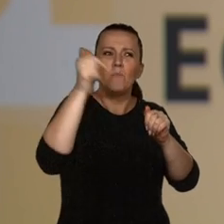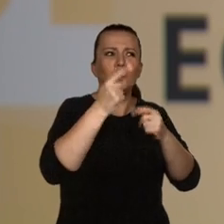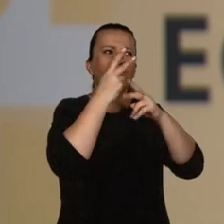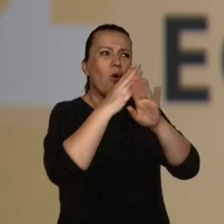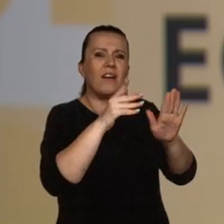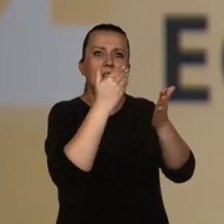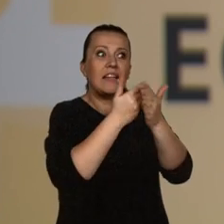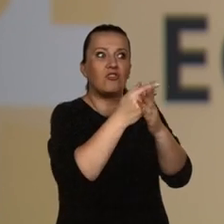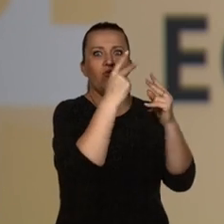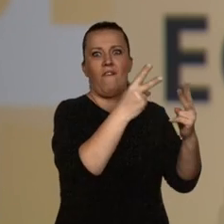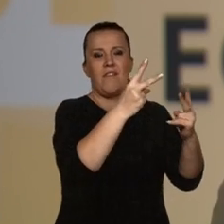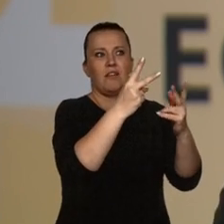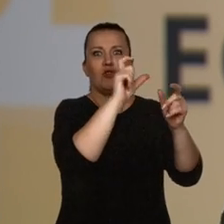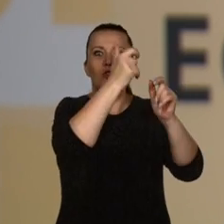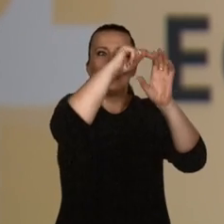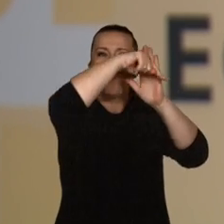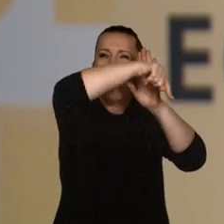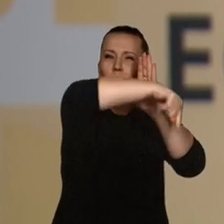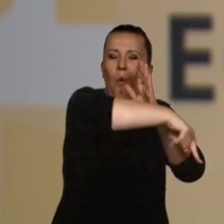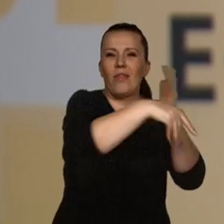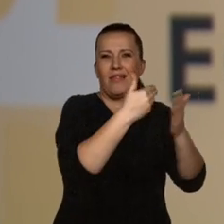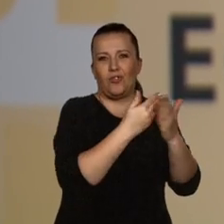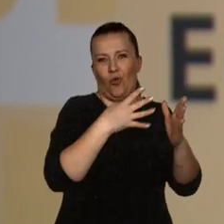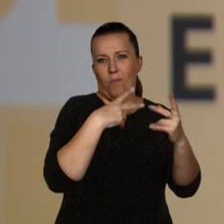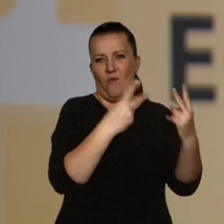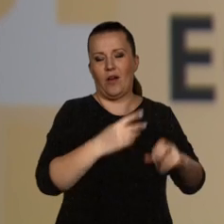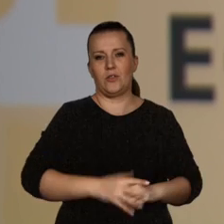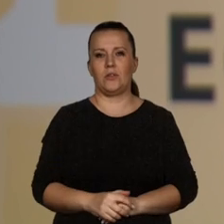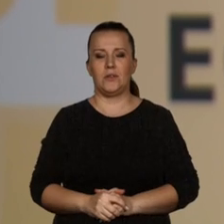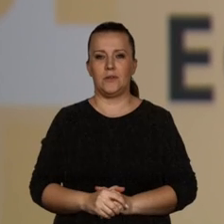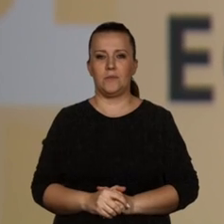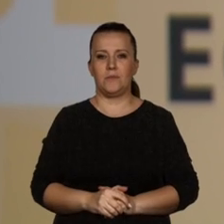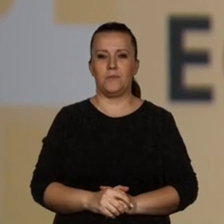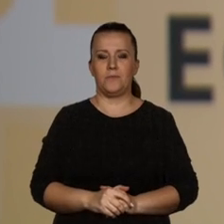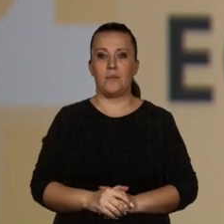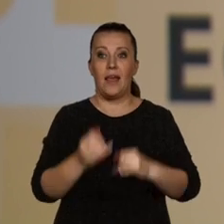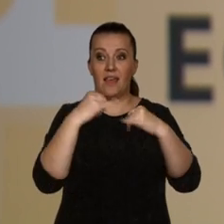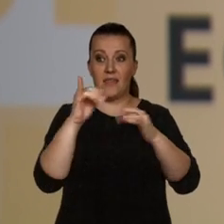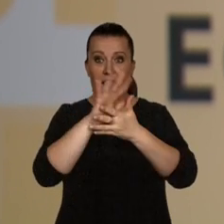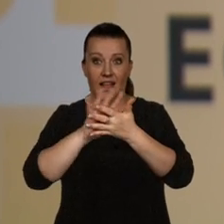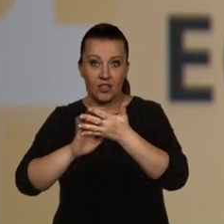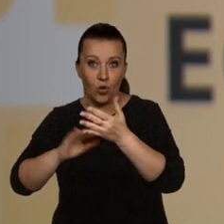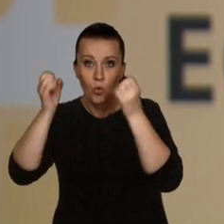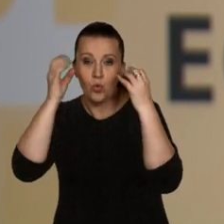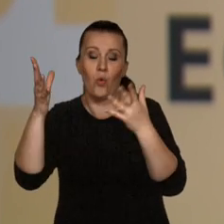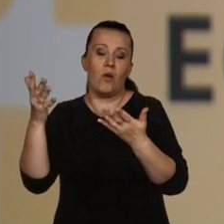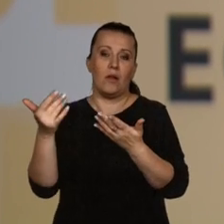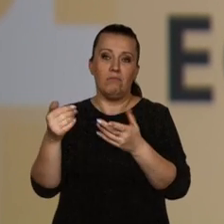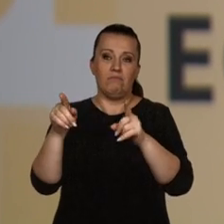jest. Musisz go zinterpretować. Inne teksty kultury są także elementem Twojej wolności na